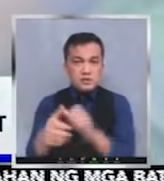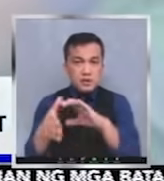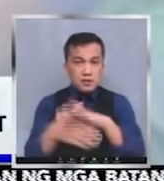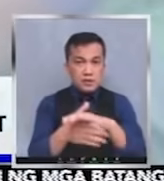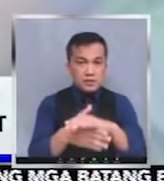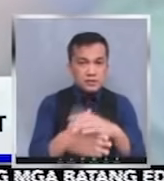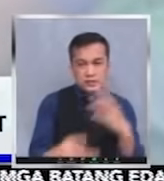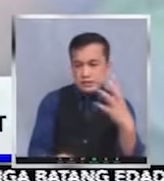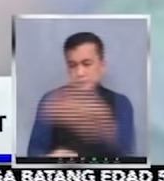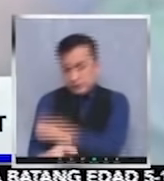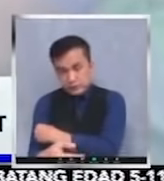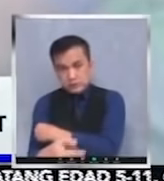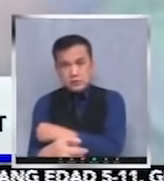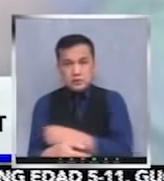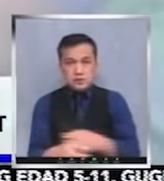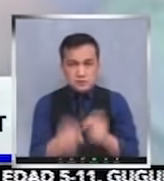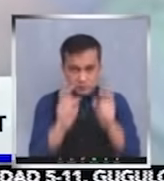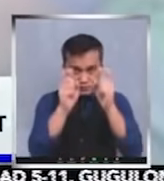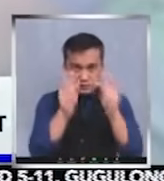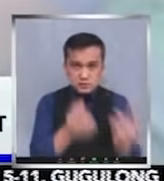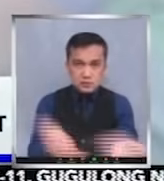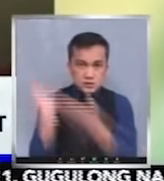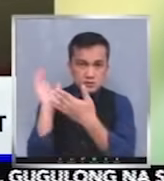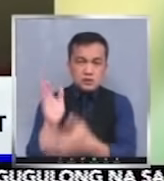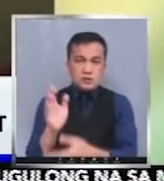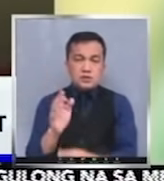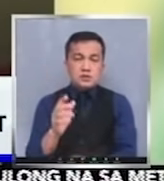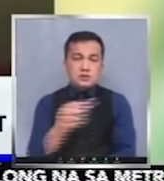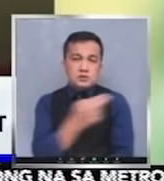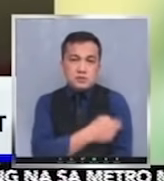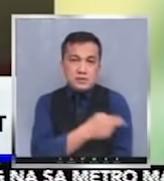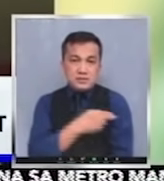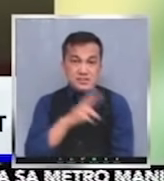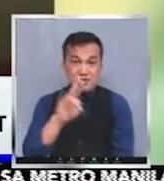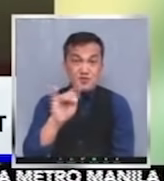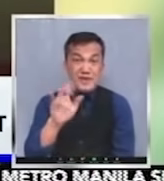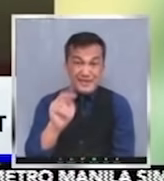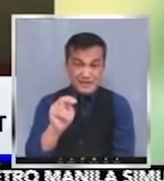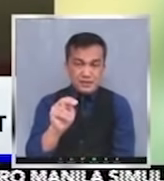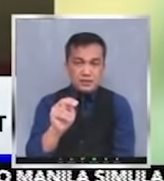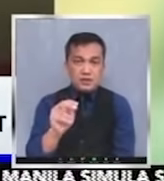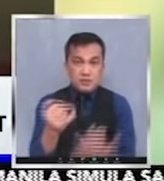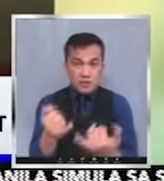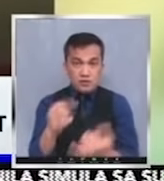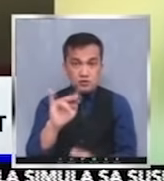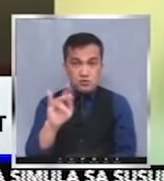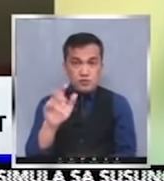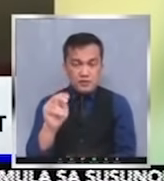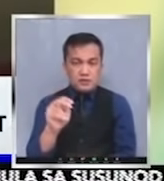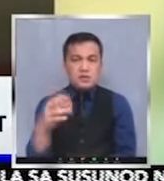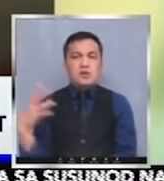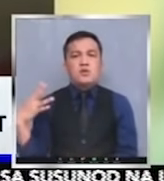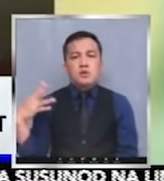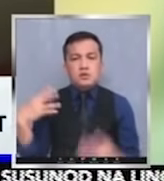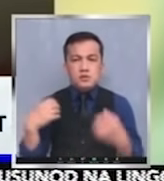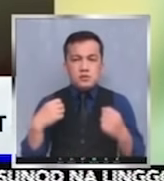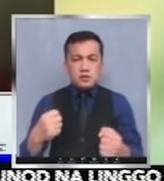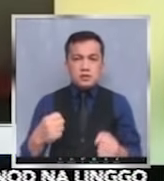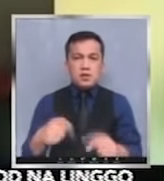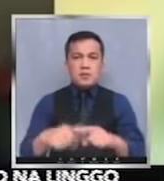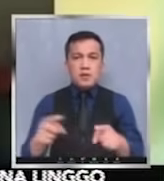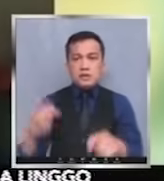na dali-daling dinala sa ospital. Ngayon, nagpapagaling na si Mang Ruben pero putol na ang kanyang kanang kamay. Kwento ni Mang